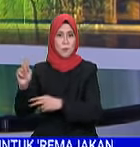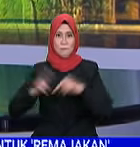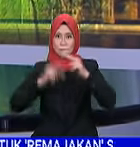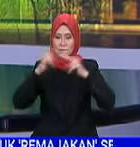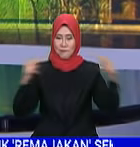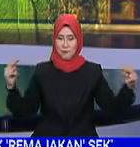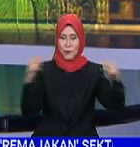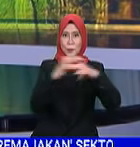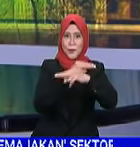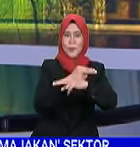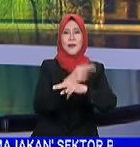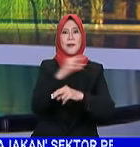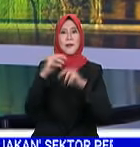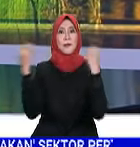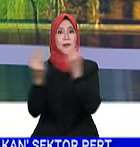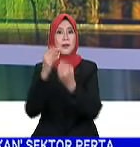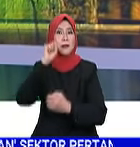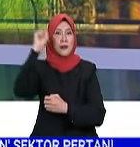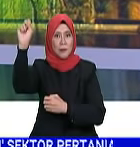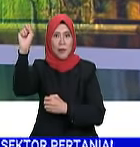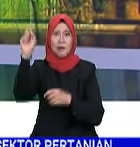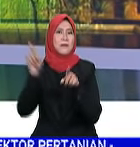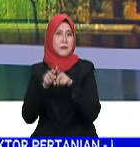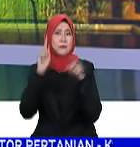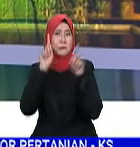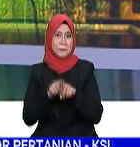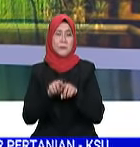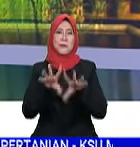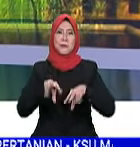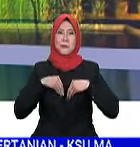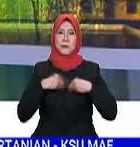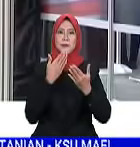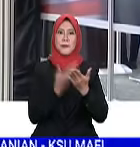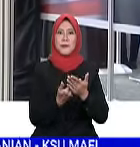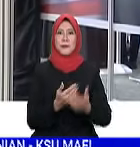setempat, malah masyarakat negeri Sabah secara keseluruhan.